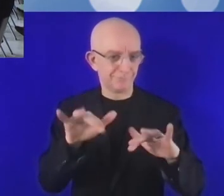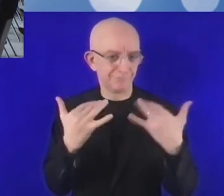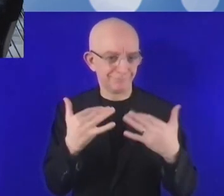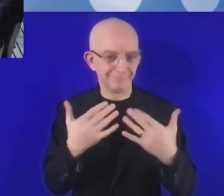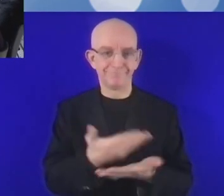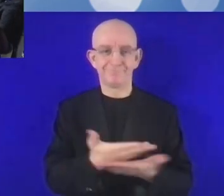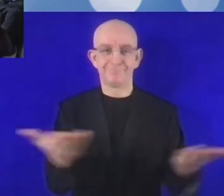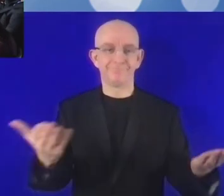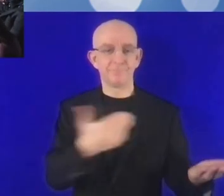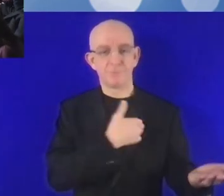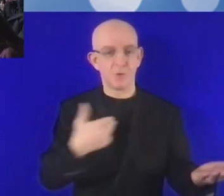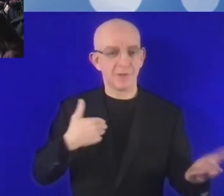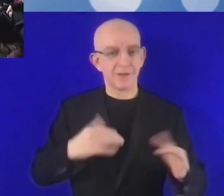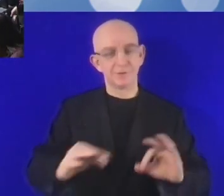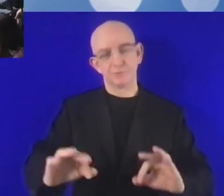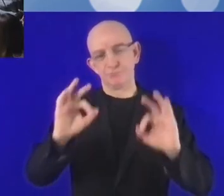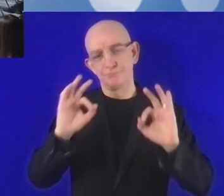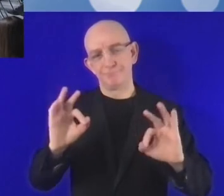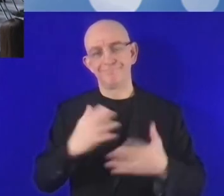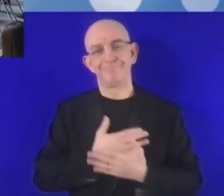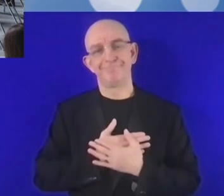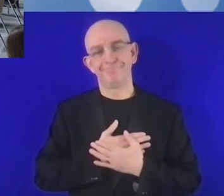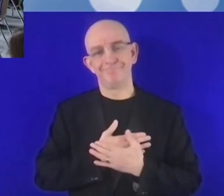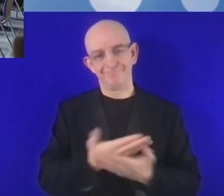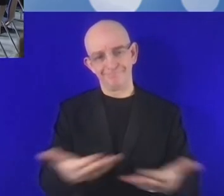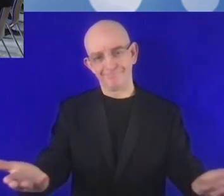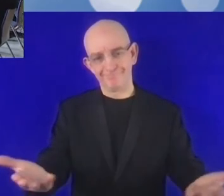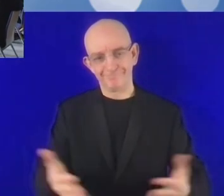非常荣幸能够在这里给大家演讲。